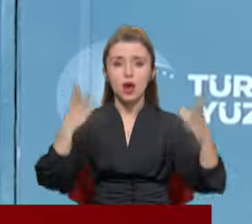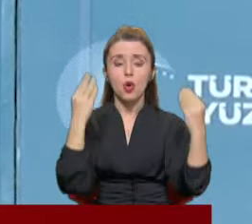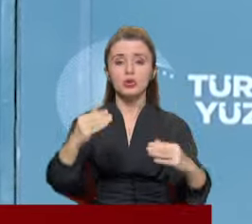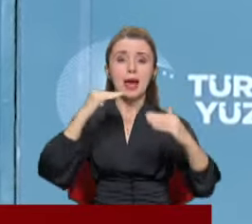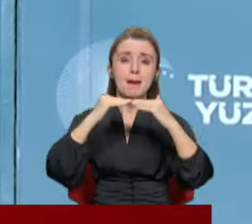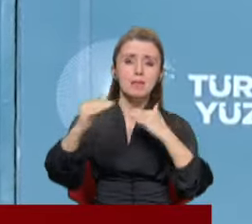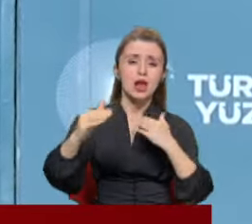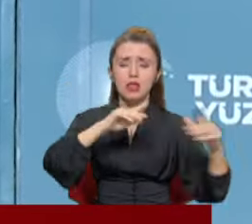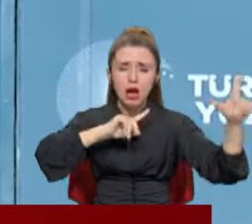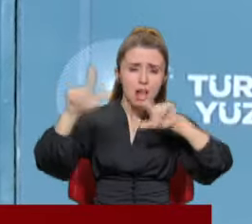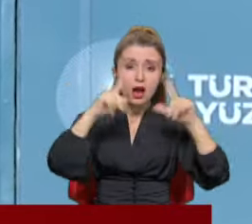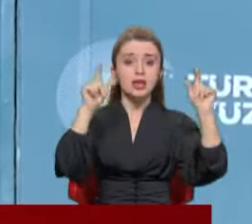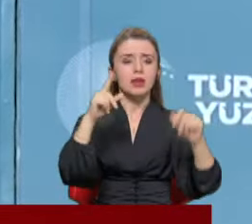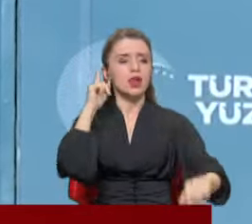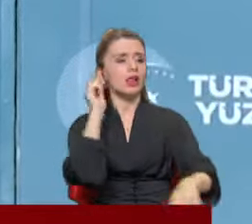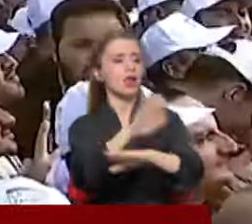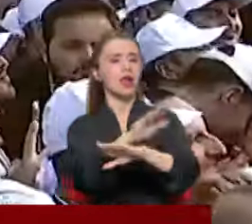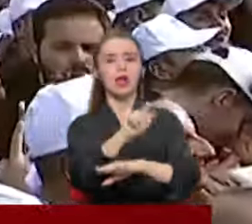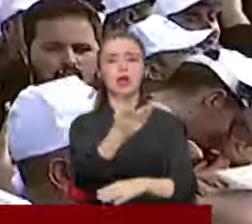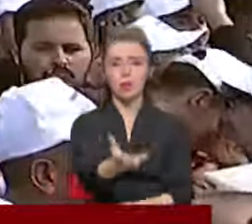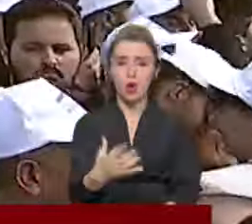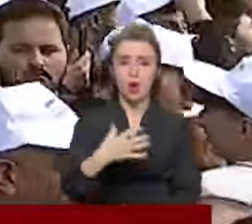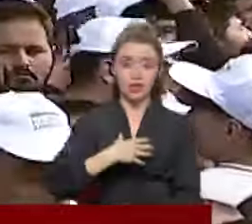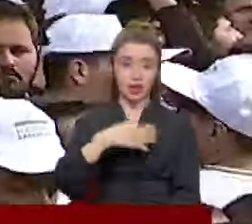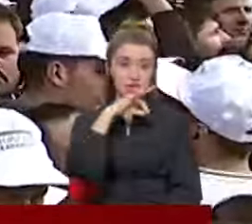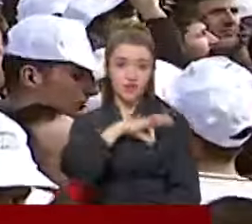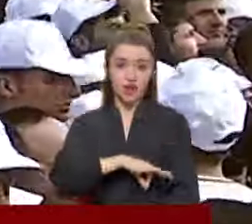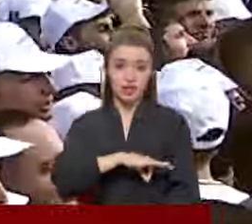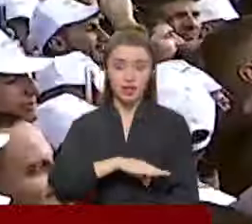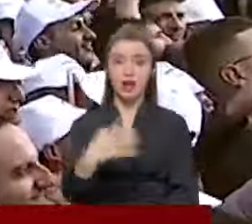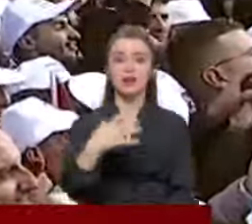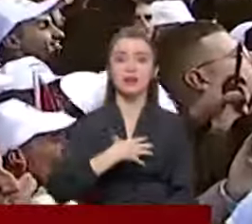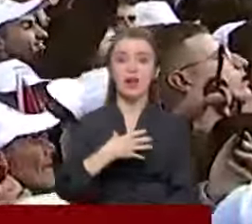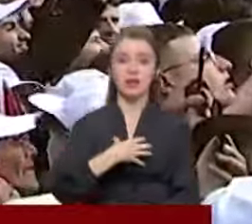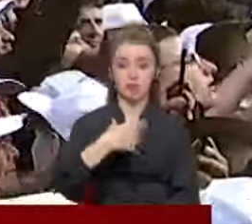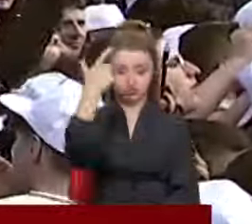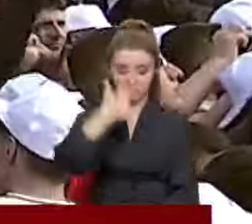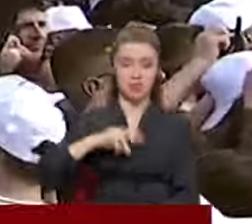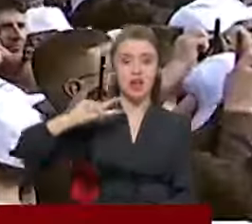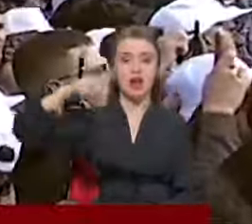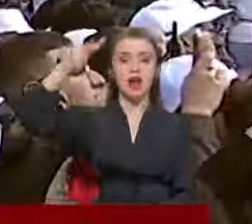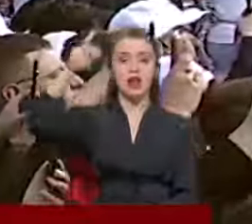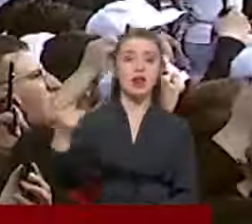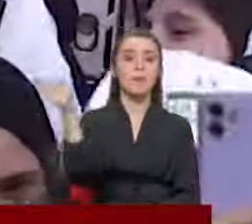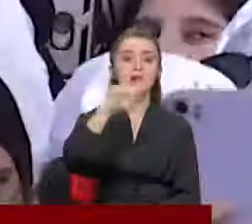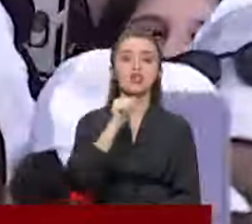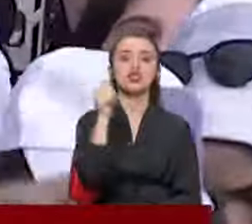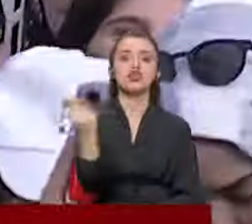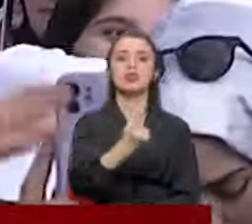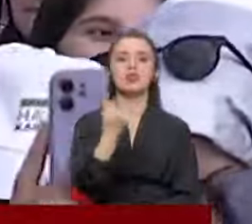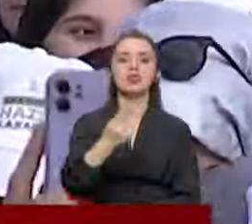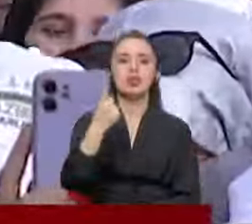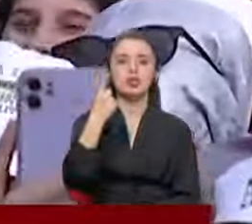millet feveran etse umurlarında değil. Kendi çıkarlarından, kendi şahsi kariyerlerinden başka hiçbir